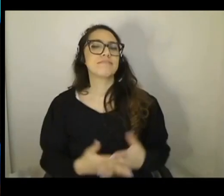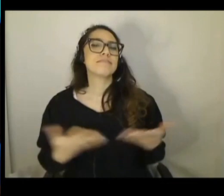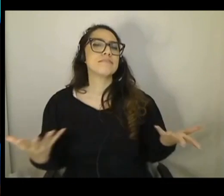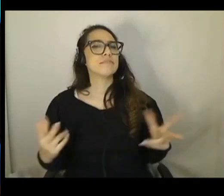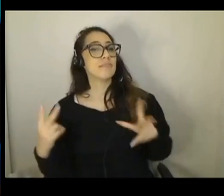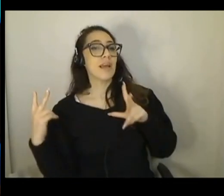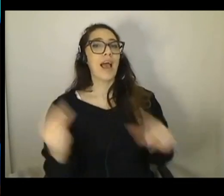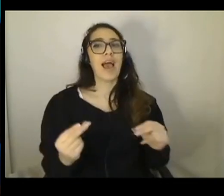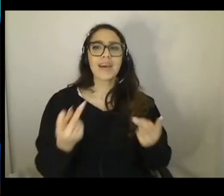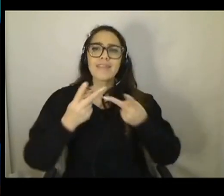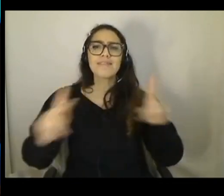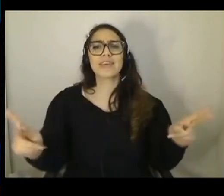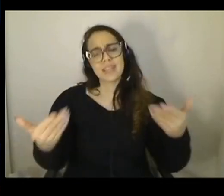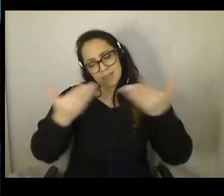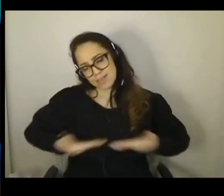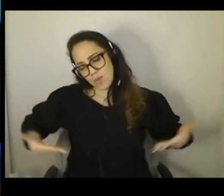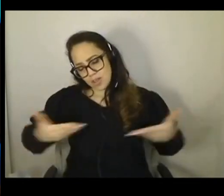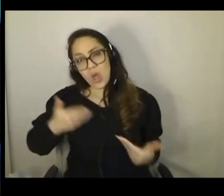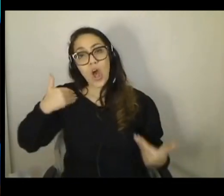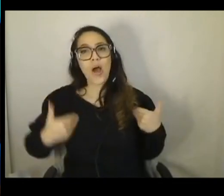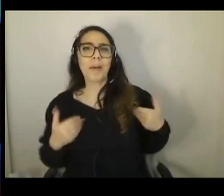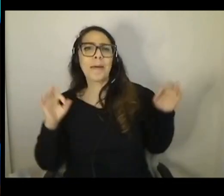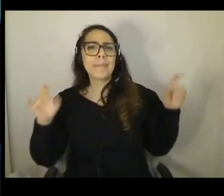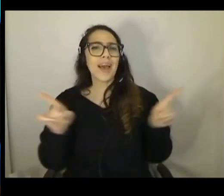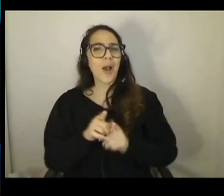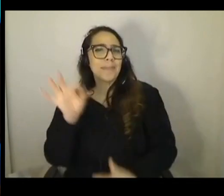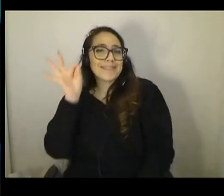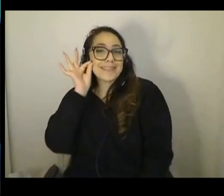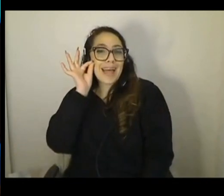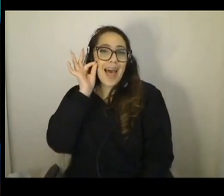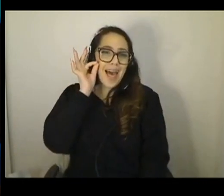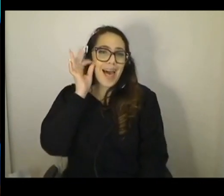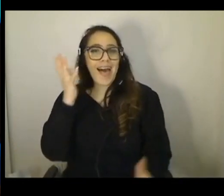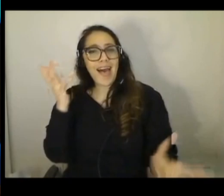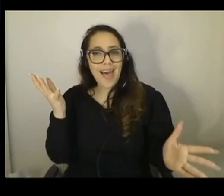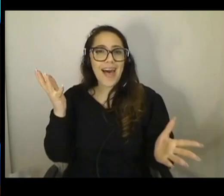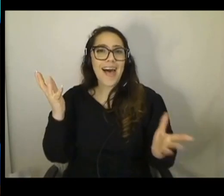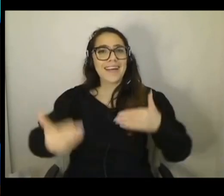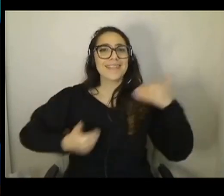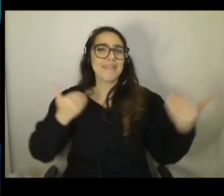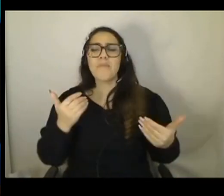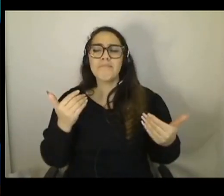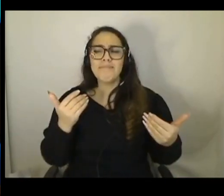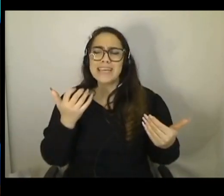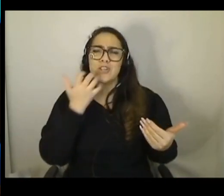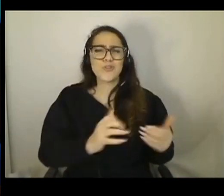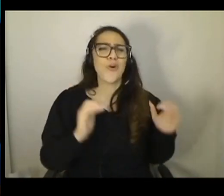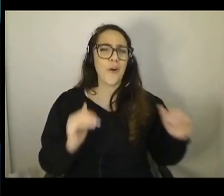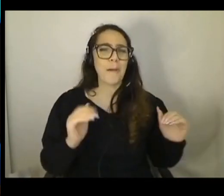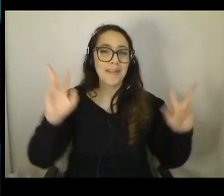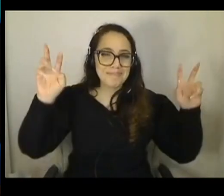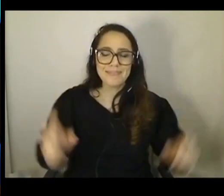qu'on est handicapé, c'est pas encore Starmania, mais c'est quand même un peu chaud. Du coup, j'ai la chance d'être entouré de 3